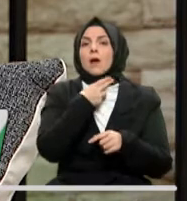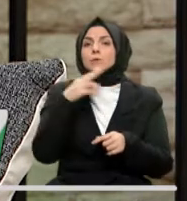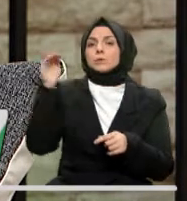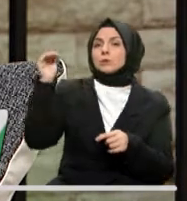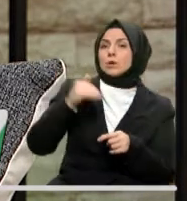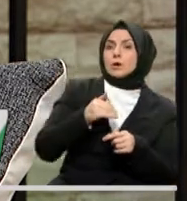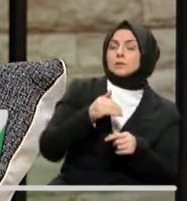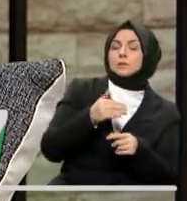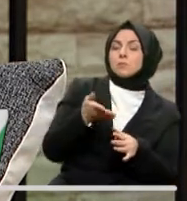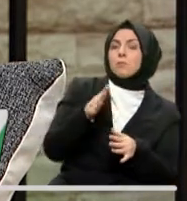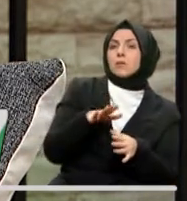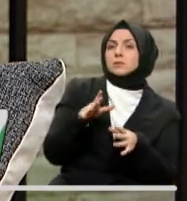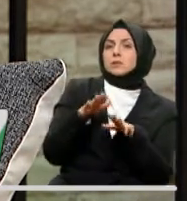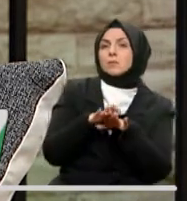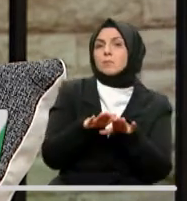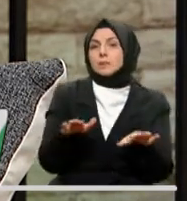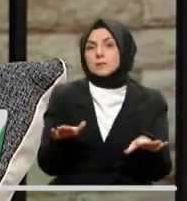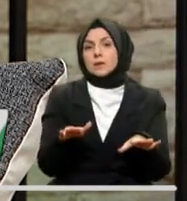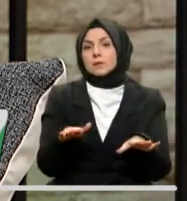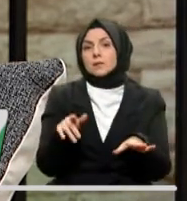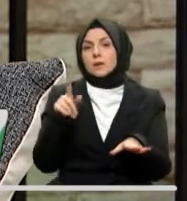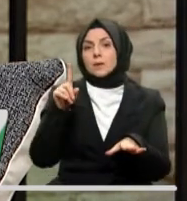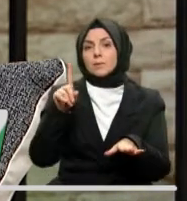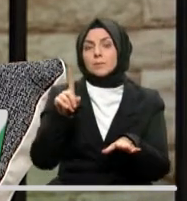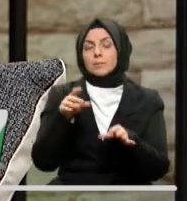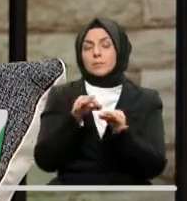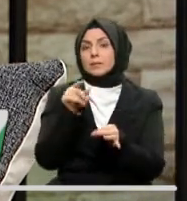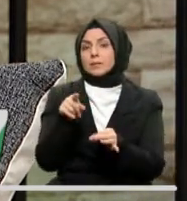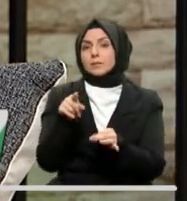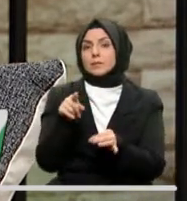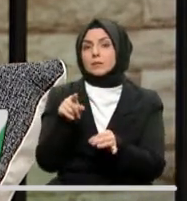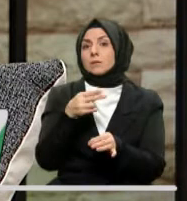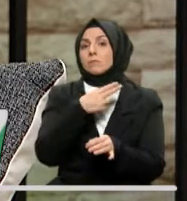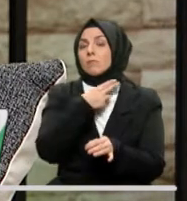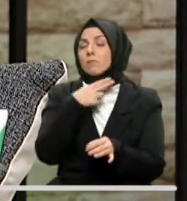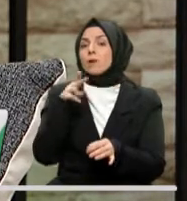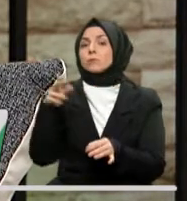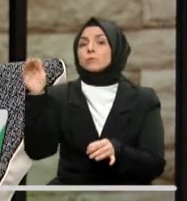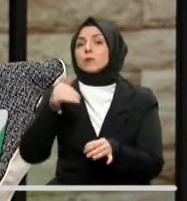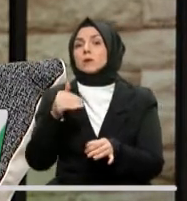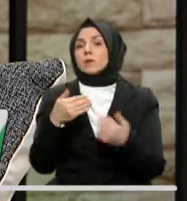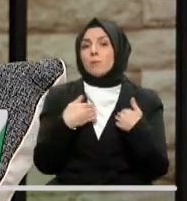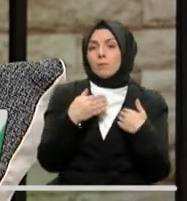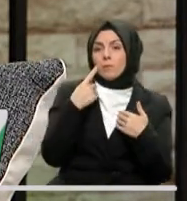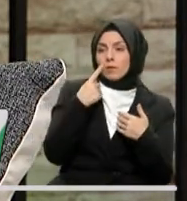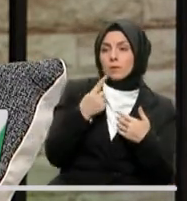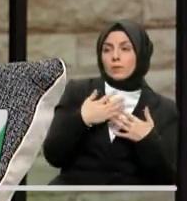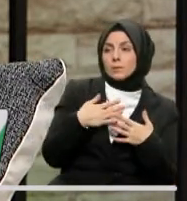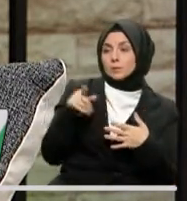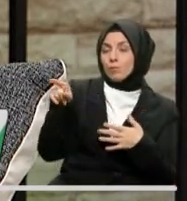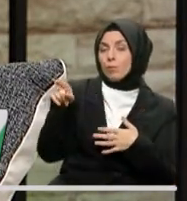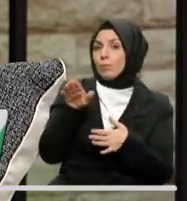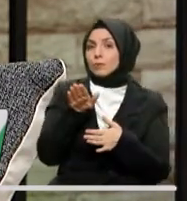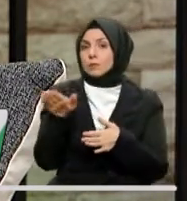ver son Seslendi garson size dönmedi diğer çağıran kişiye döndüm Çünkü şurada diyor ki bak beni önemsemedi Hani o